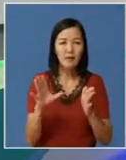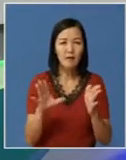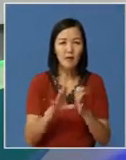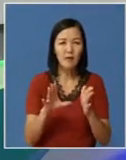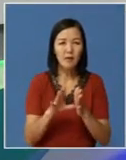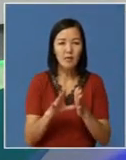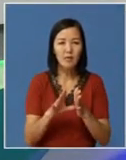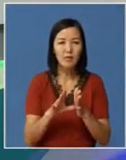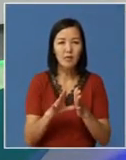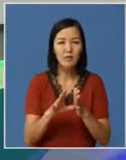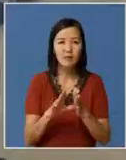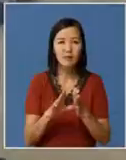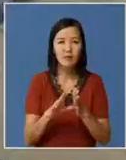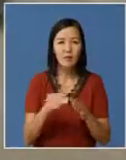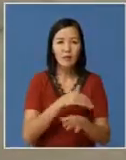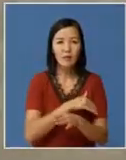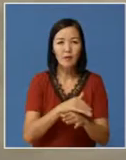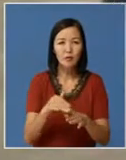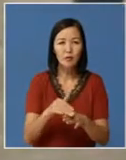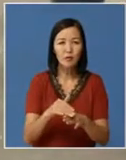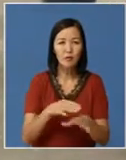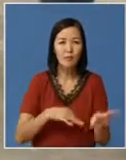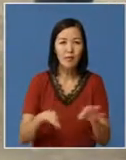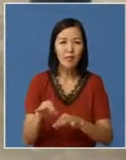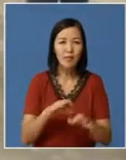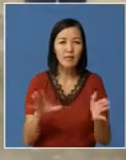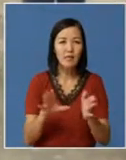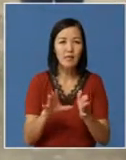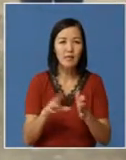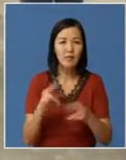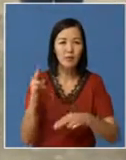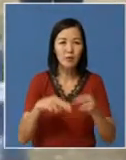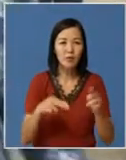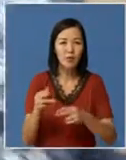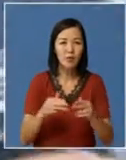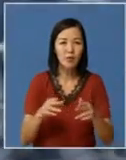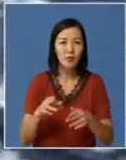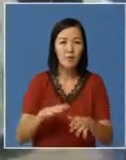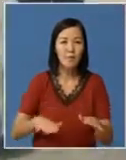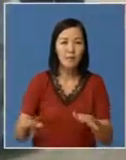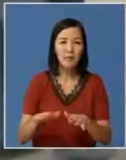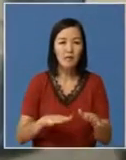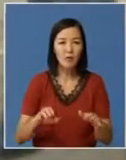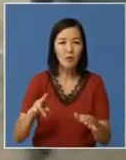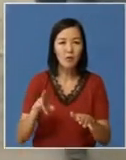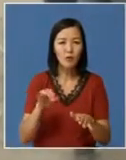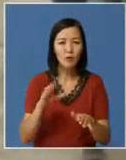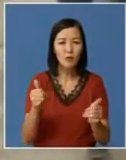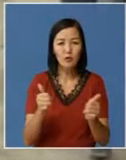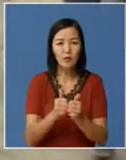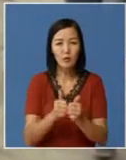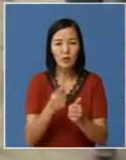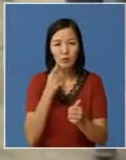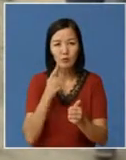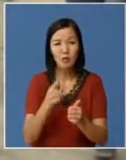под землей вдоль улицы Тульской – часть проекта электрификации строящегося микрорайона «Досток», расположенного неподалеку. Люди не